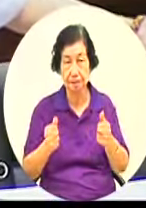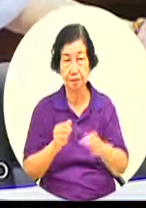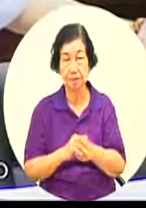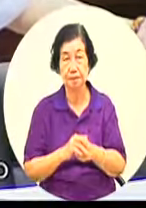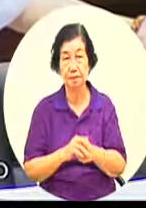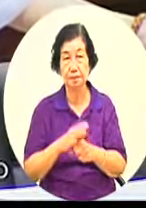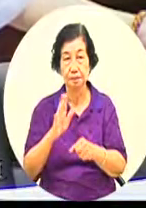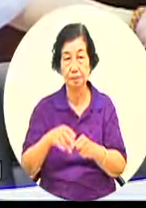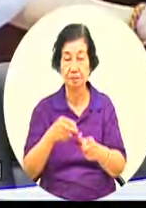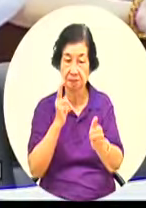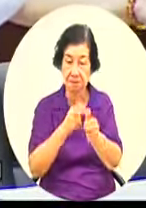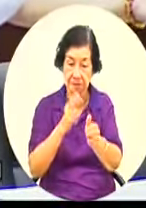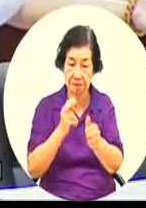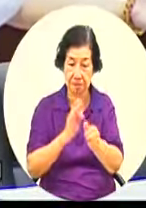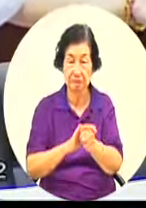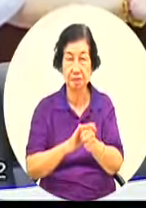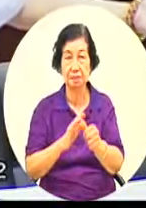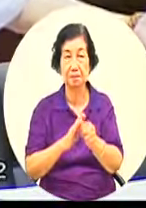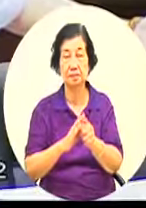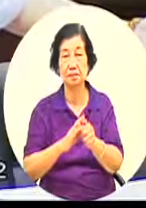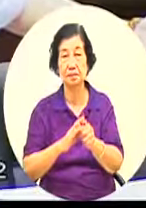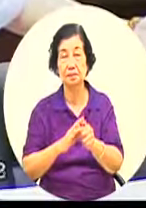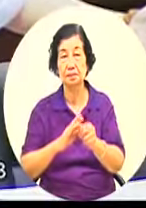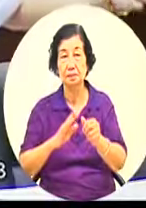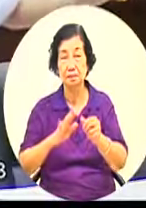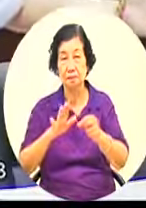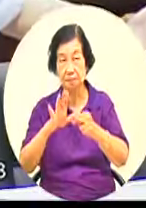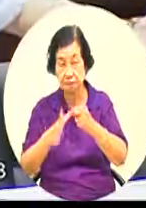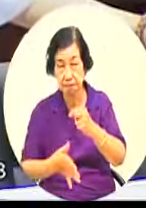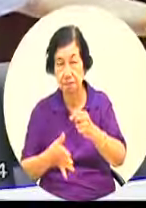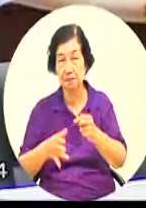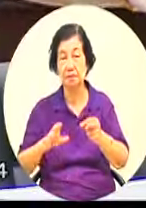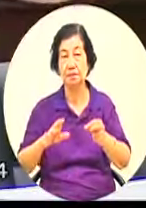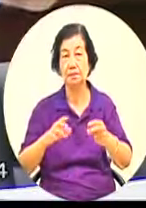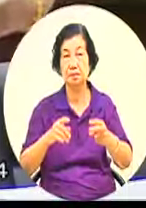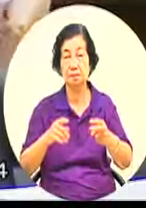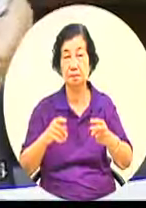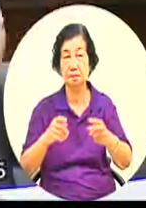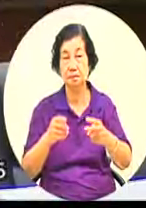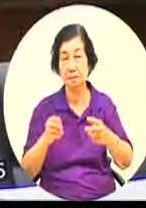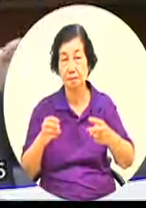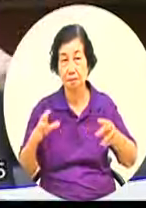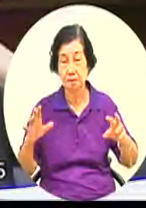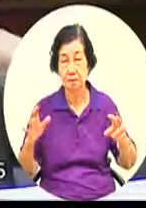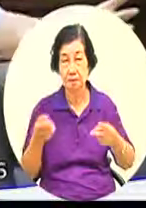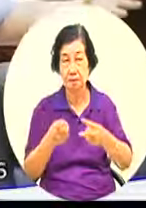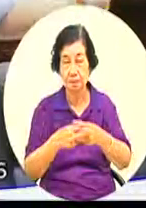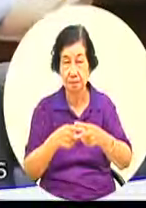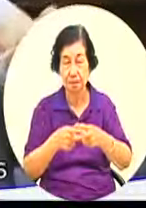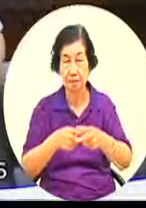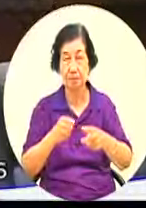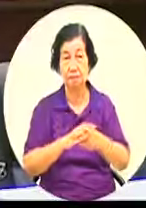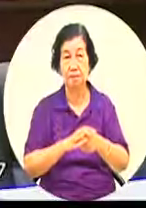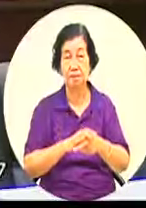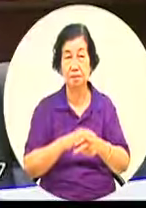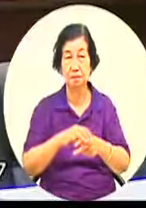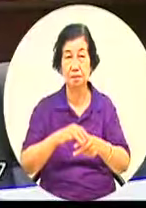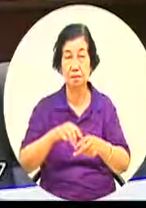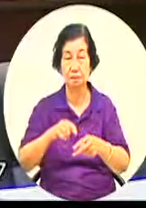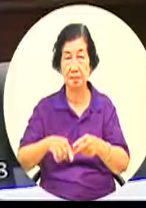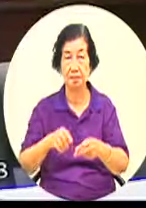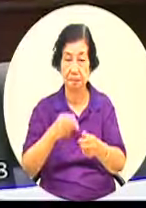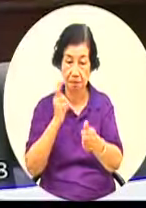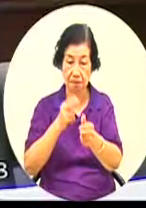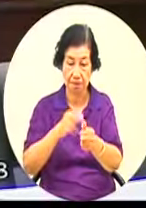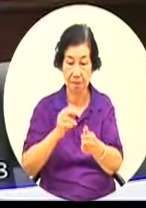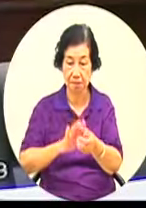小学去，让他有一个工作机会，甚至集合这样。我想那个这样的一个钱并不多，我